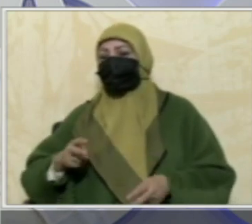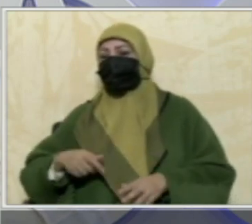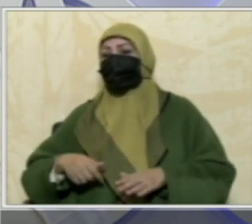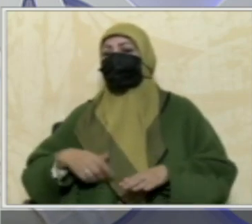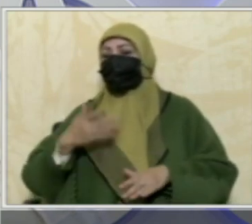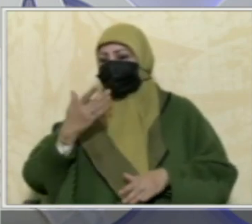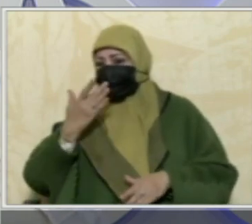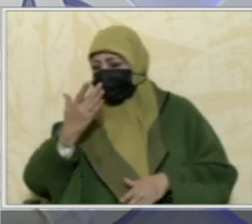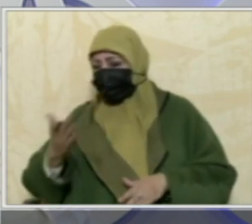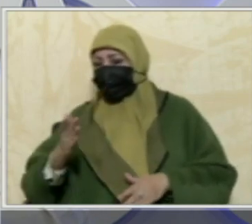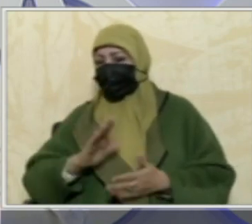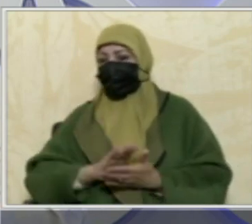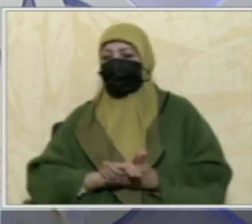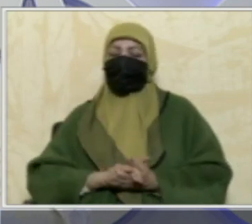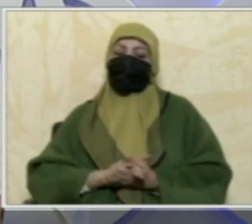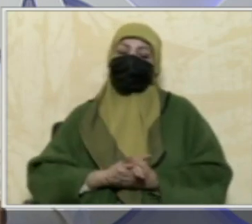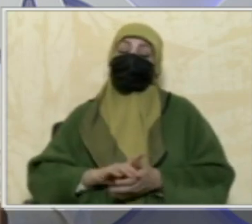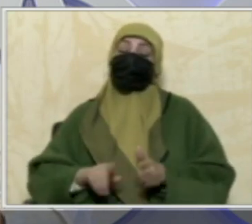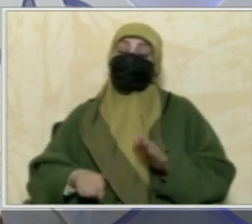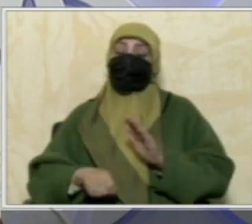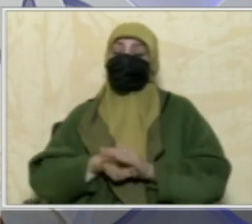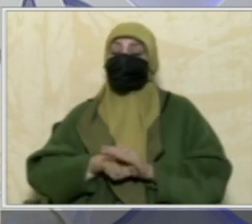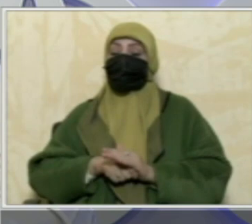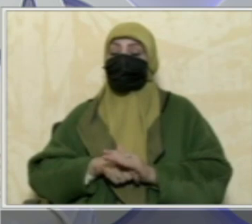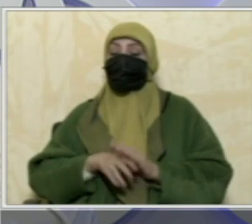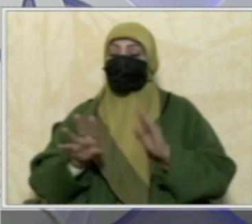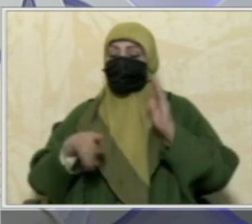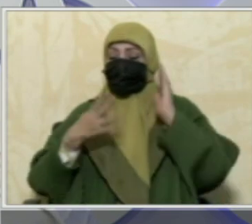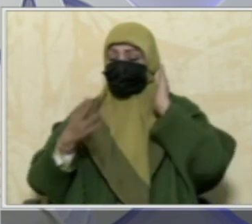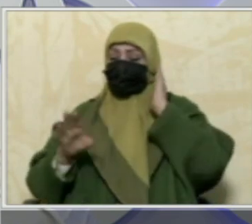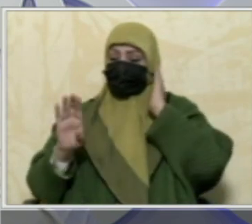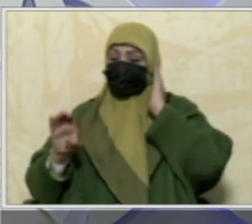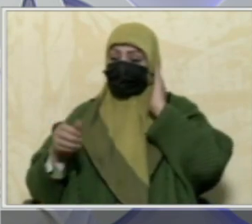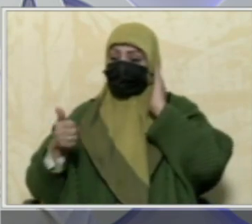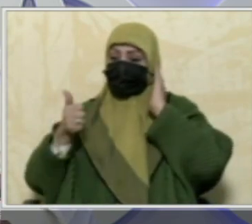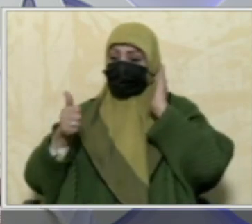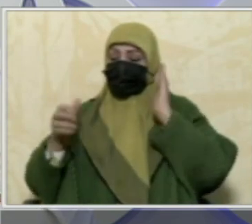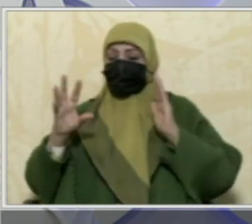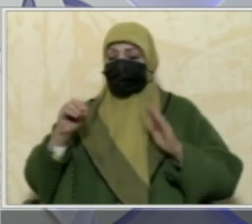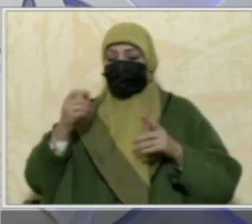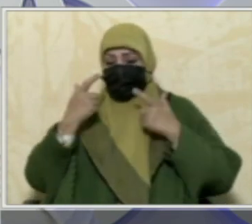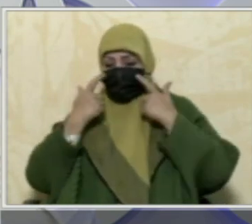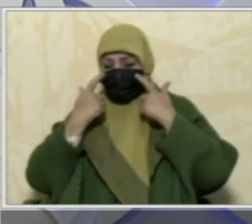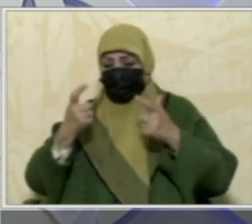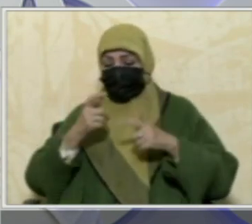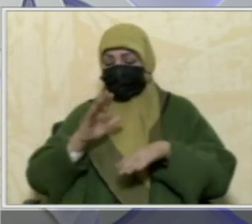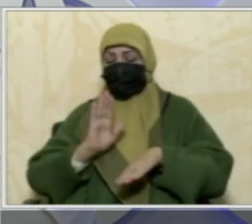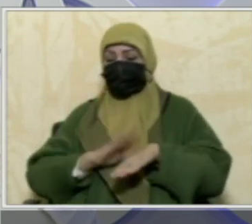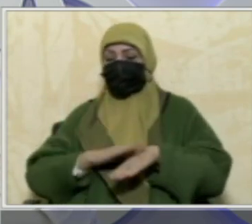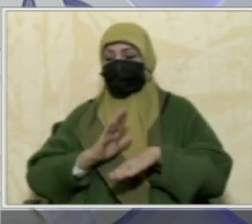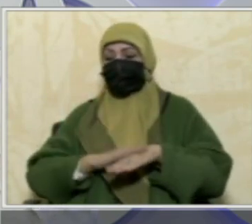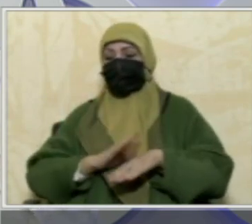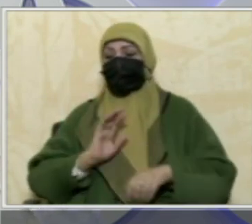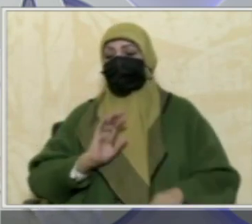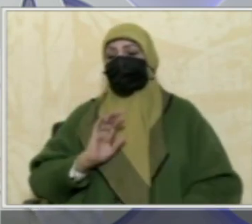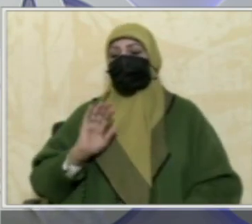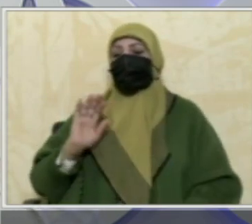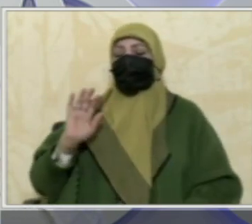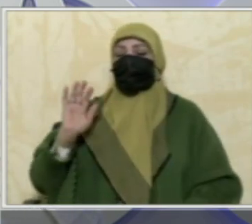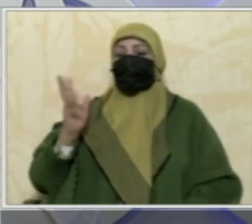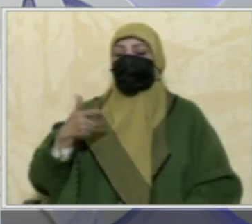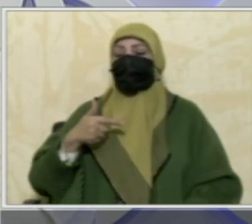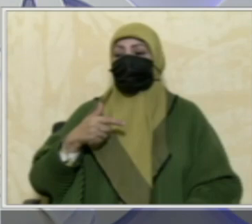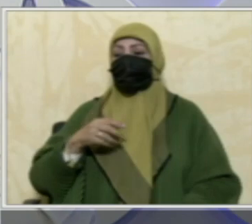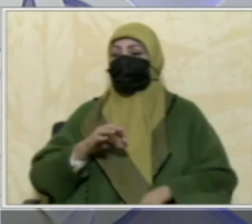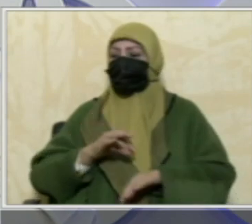واما جاه فلنجب فلنتنبه الى هذا الامر اما انسان يخدمك ولا يطلب منك